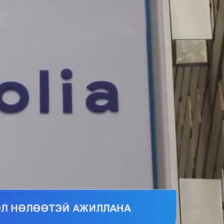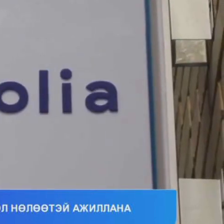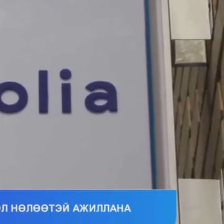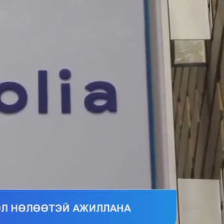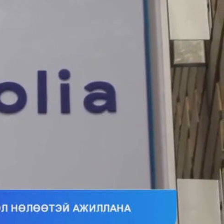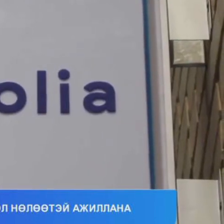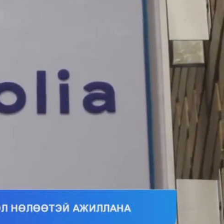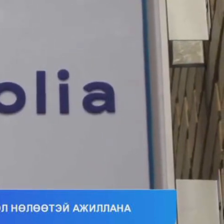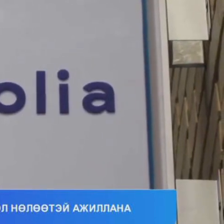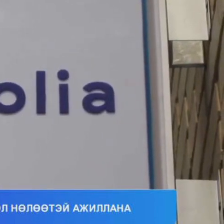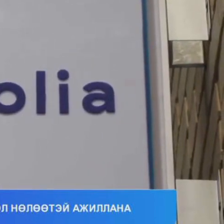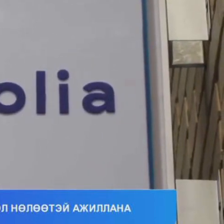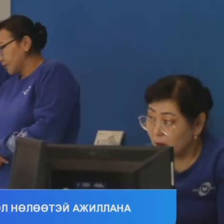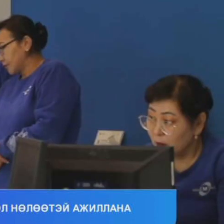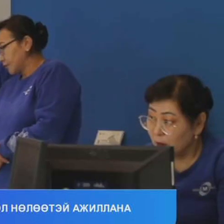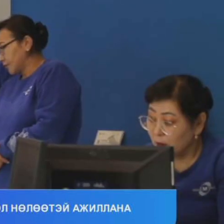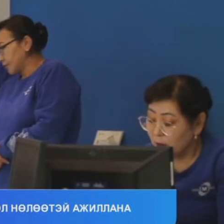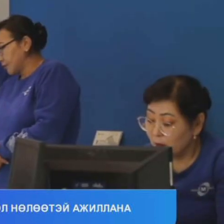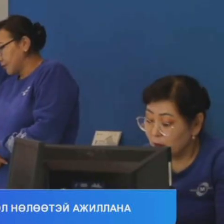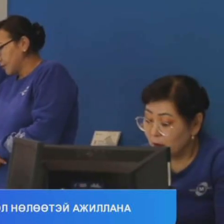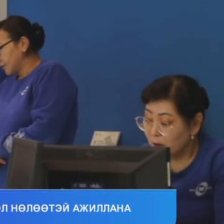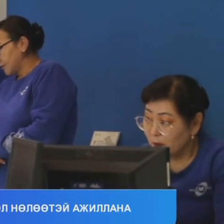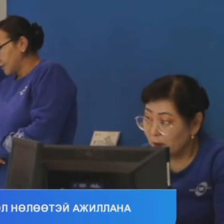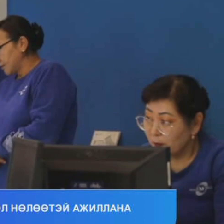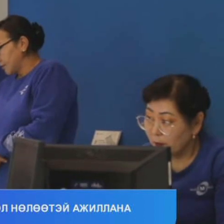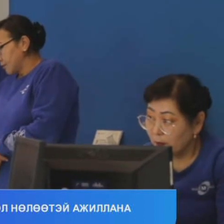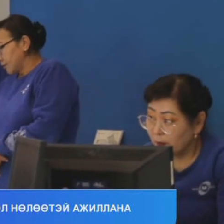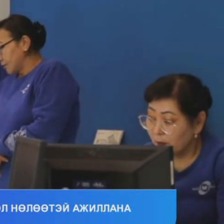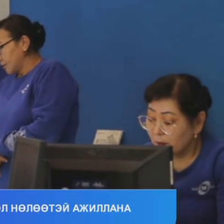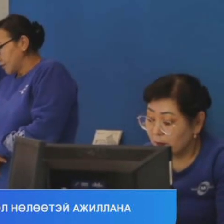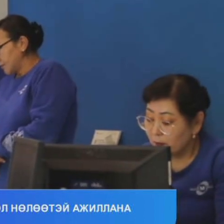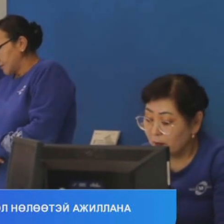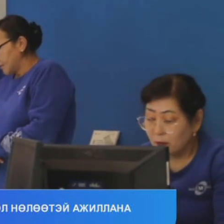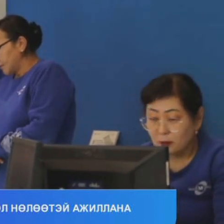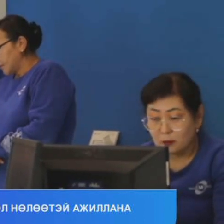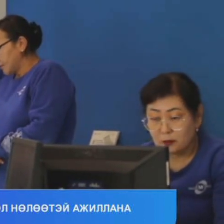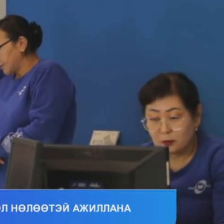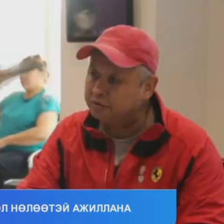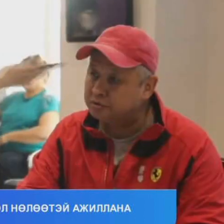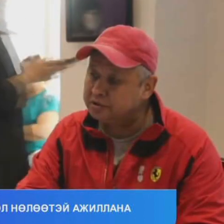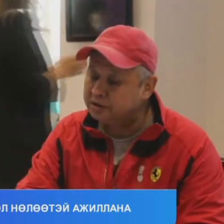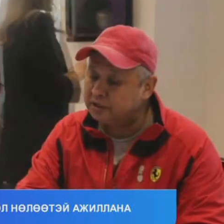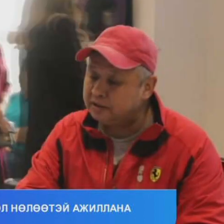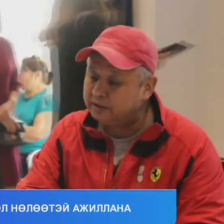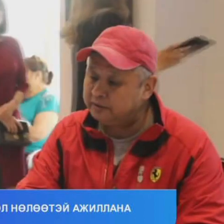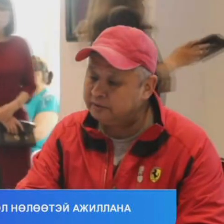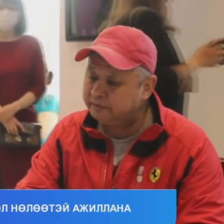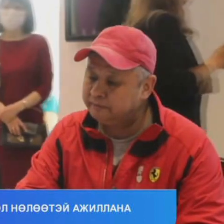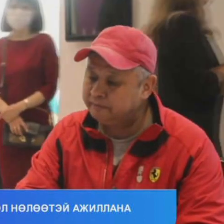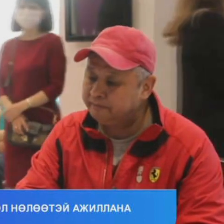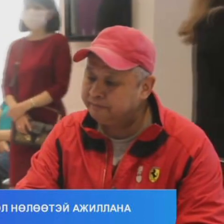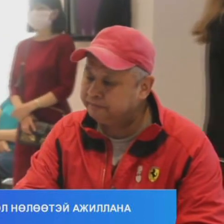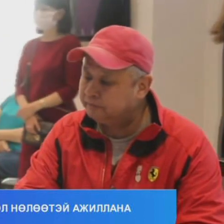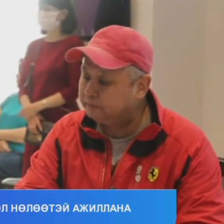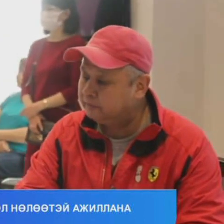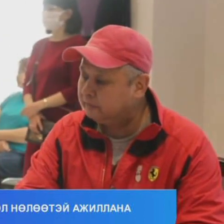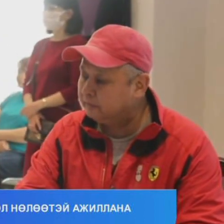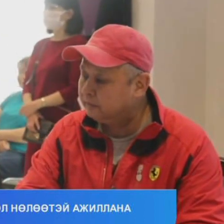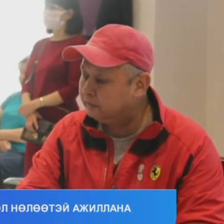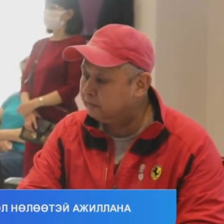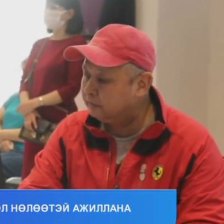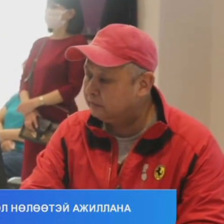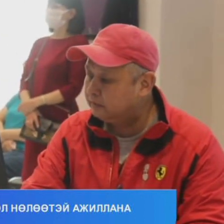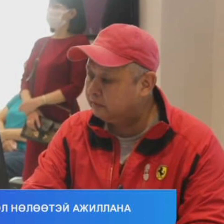ямар газар эзэмшдэг тухай мэдээлэл мөн иргэд шинээр орон сууцад орохдоо улсын комиссийн шийдвэртэй цахимаар танилцаж байрны чанарын